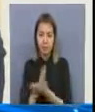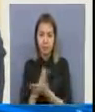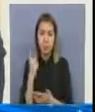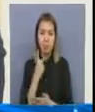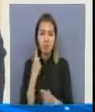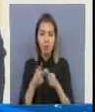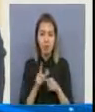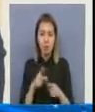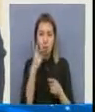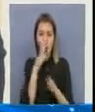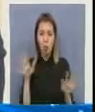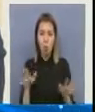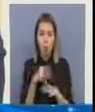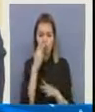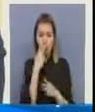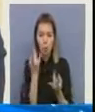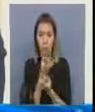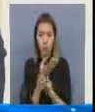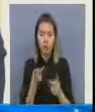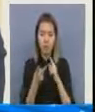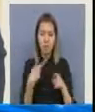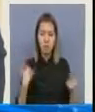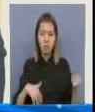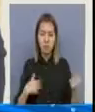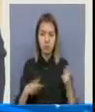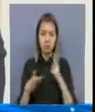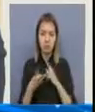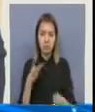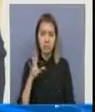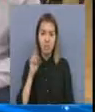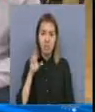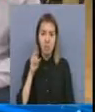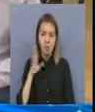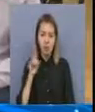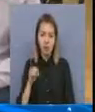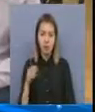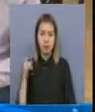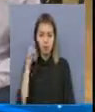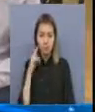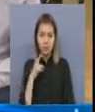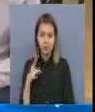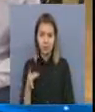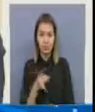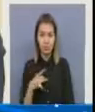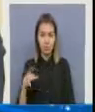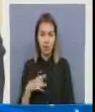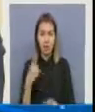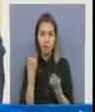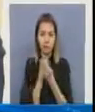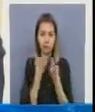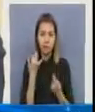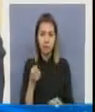жаңағы дәстүрлі ән, екіншісі күй өнері, үшіншісі керме өнері. Қазақстан Республикасының ақпарат